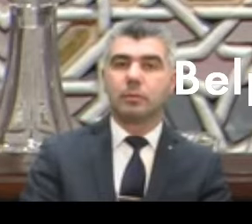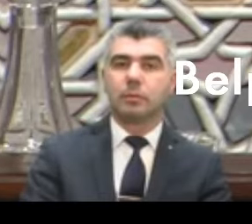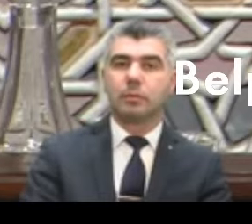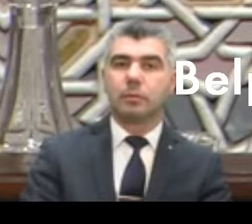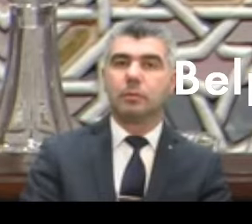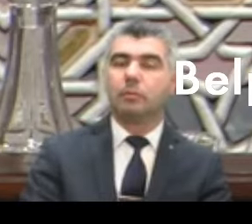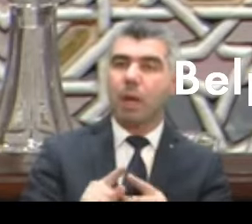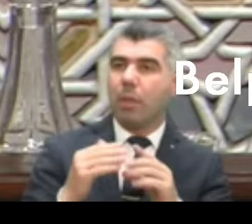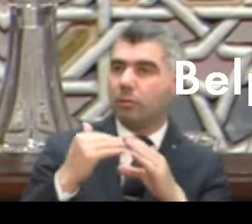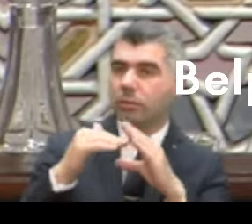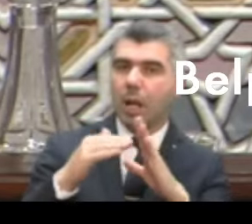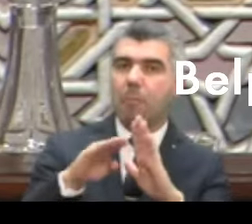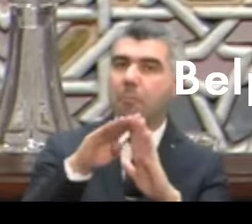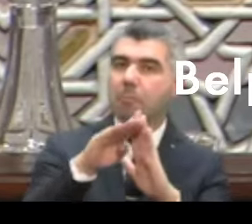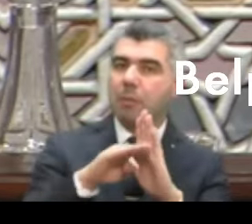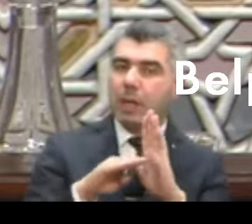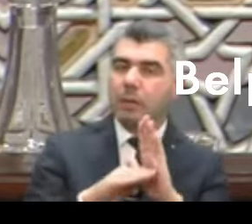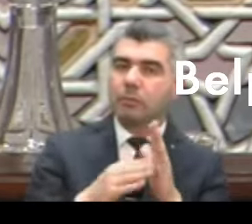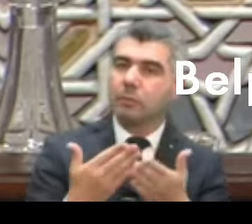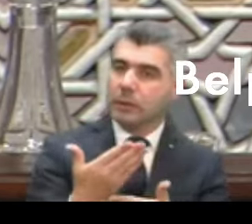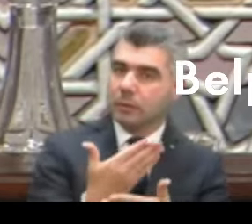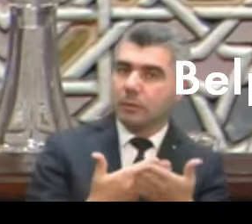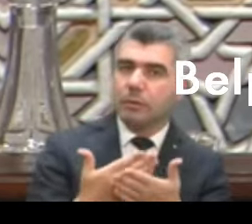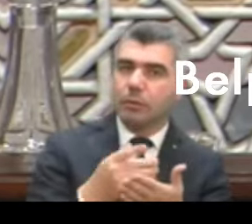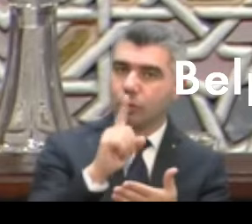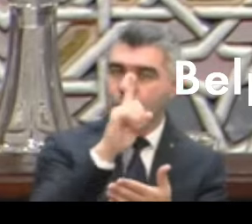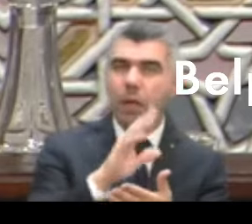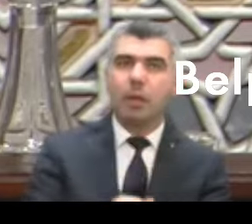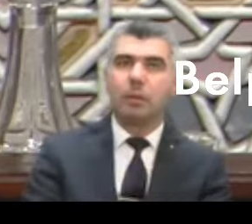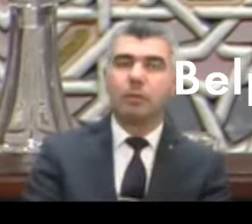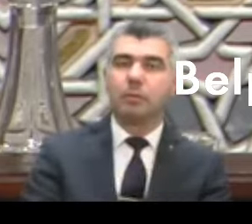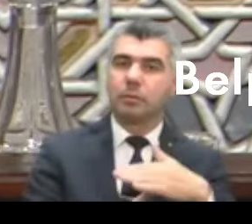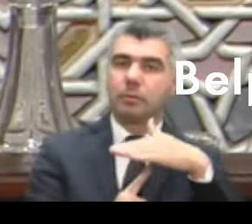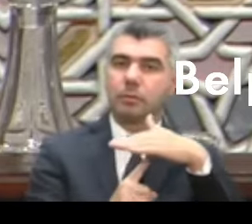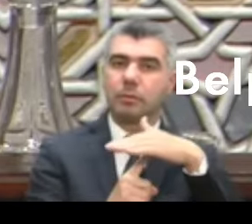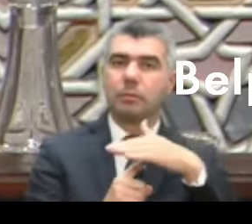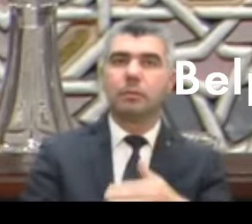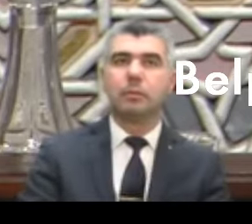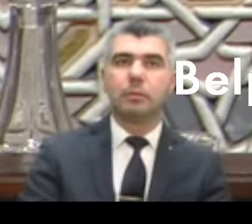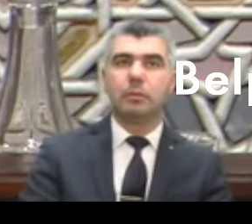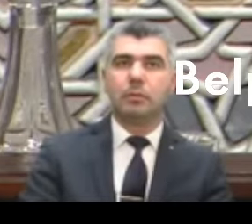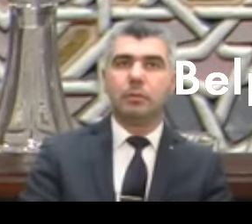سنحي على المكتب وسيتم التداول فيها شكرا سيد الرئيس